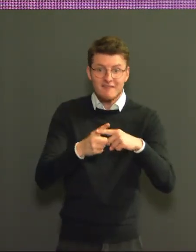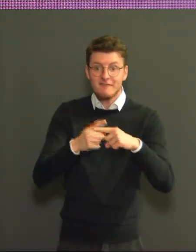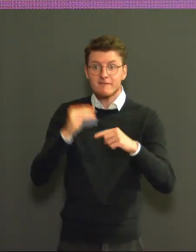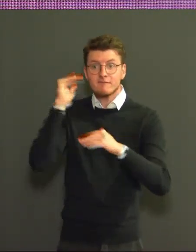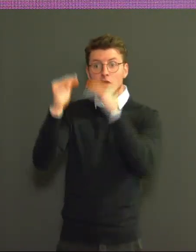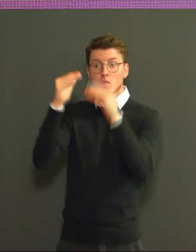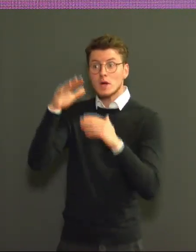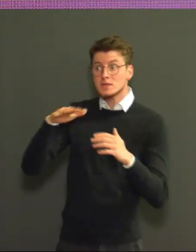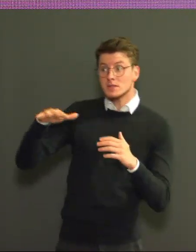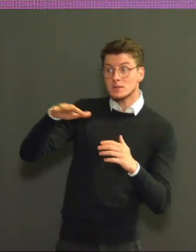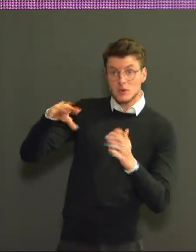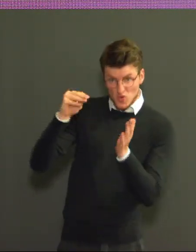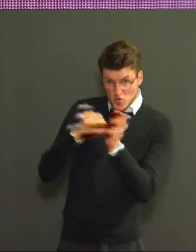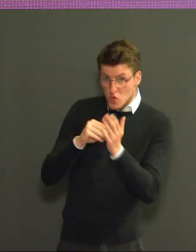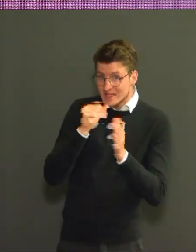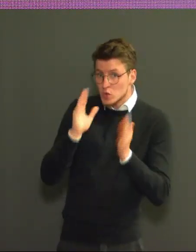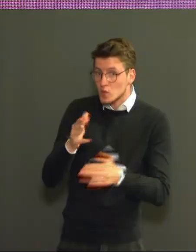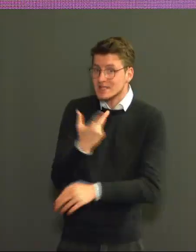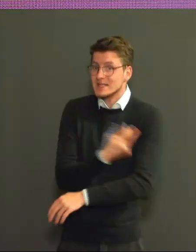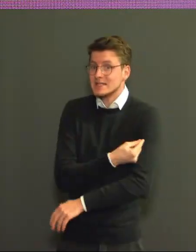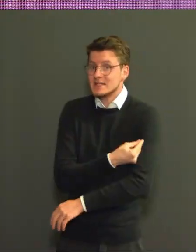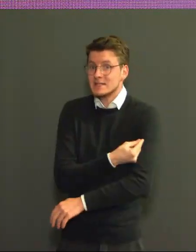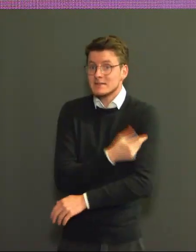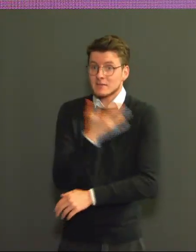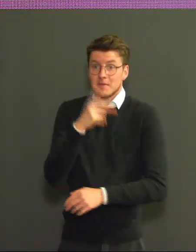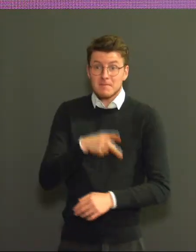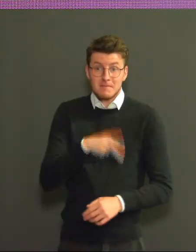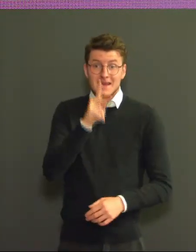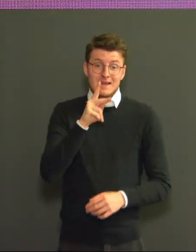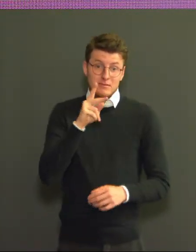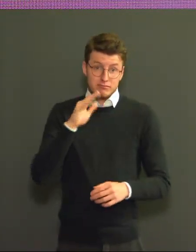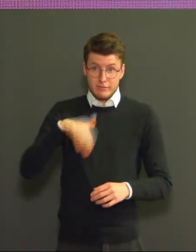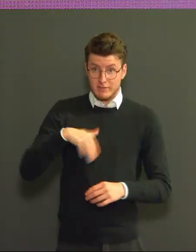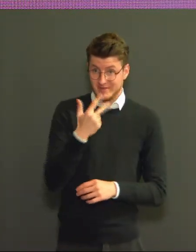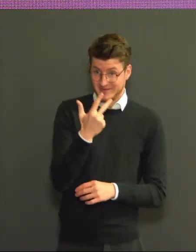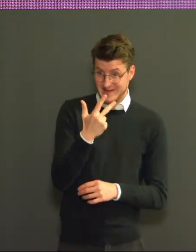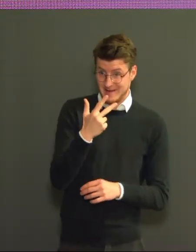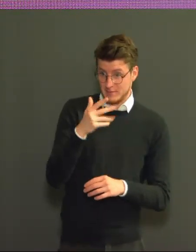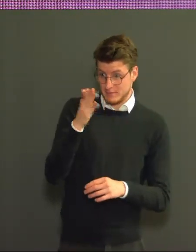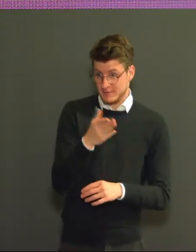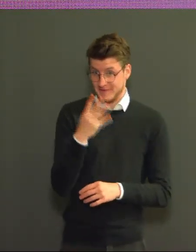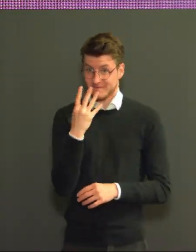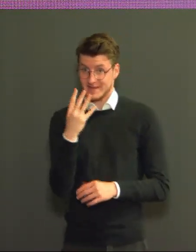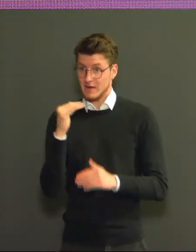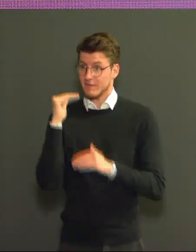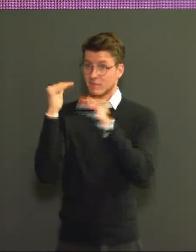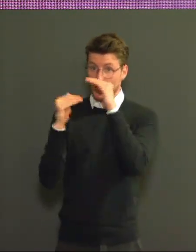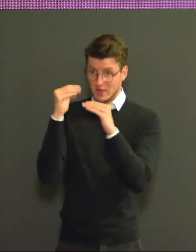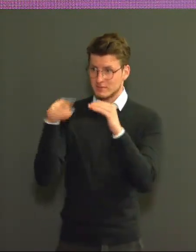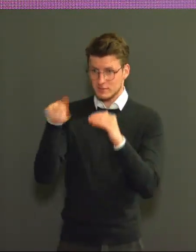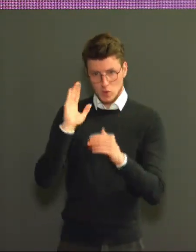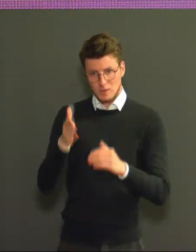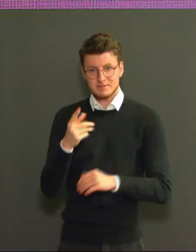niet gevaccineerd is en dat meer dan 3/4 van de volwassenen nog maar half gevaccineerd